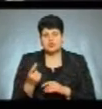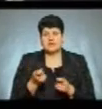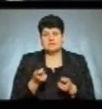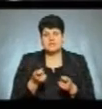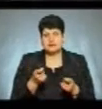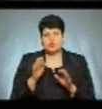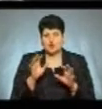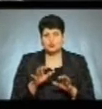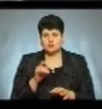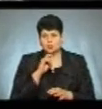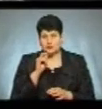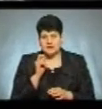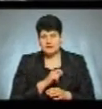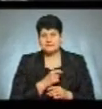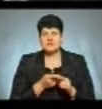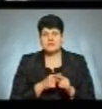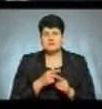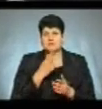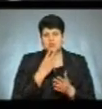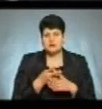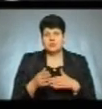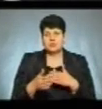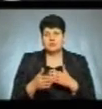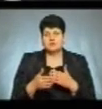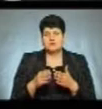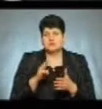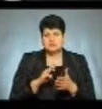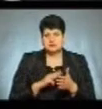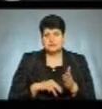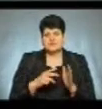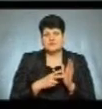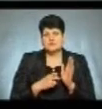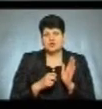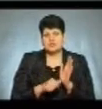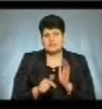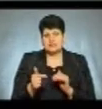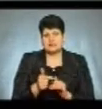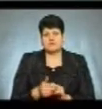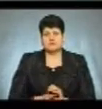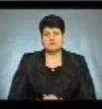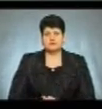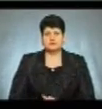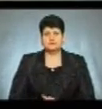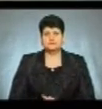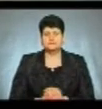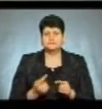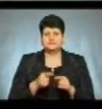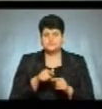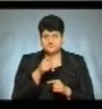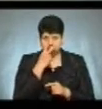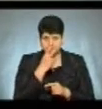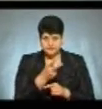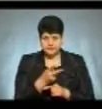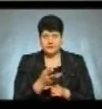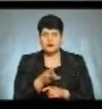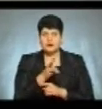адміністративного кодексу України. Санкція цієї статті передбачає штраф у розмірі 860 гривень. На цих кадрах ви